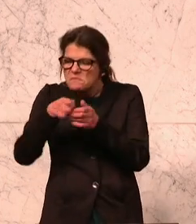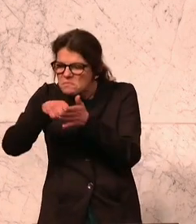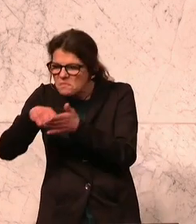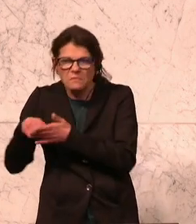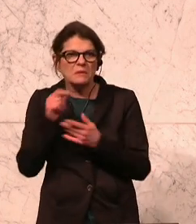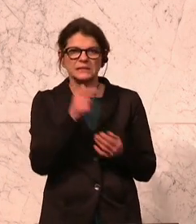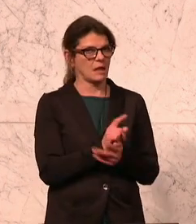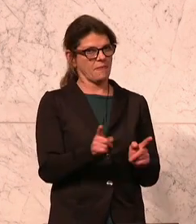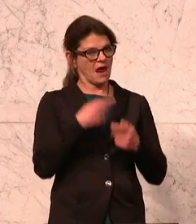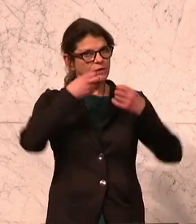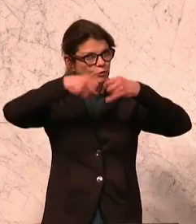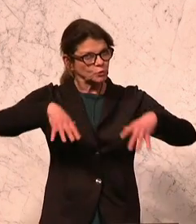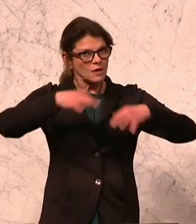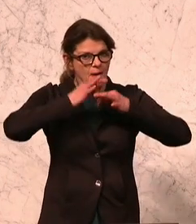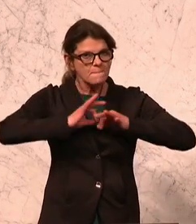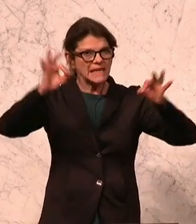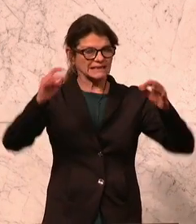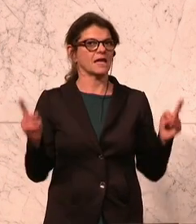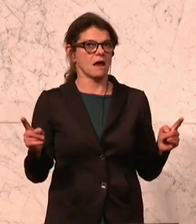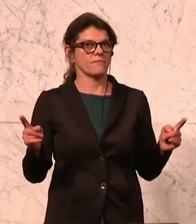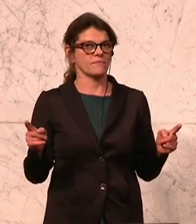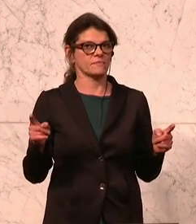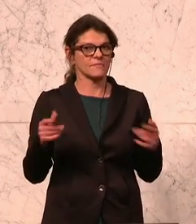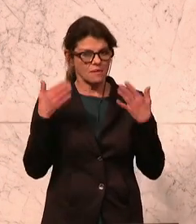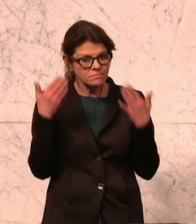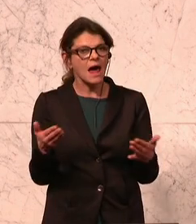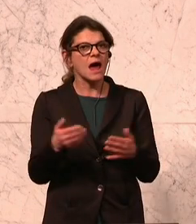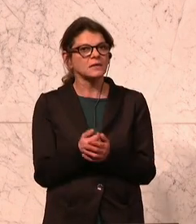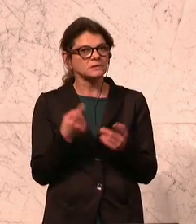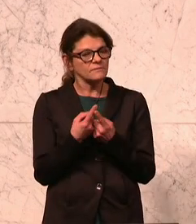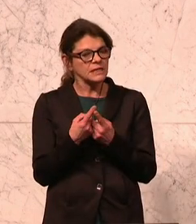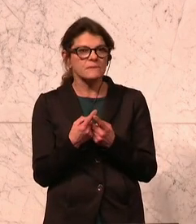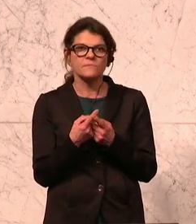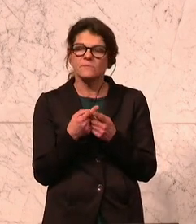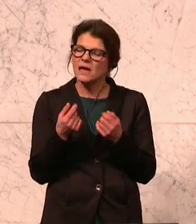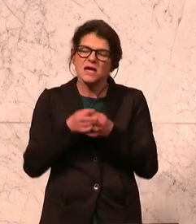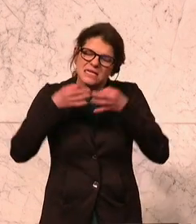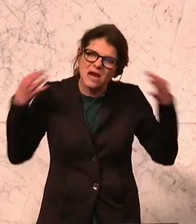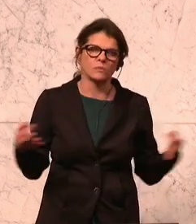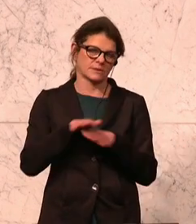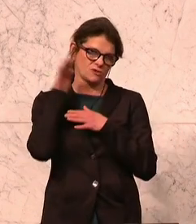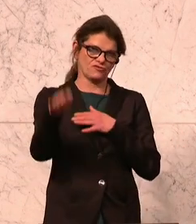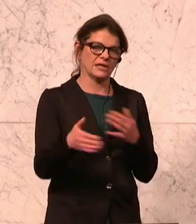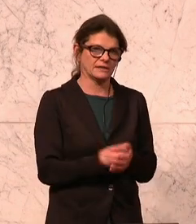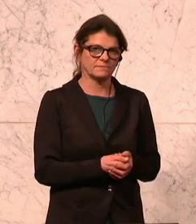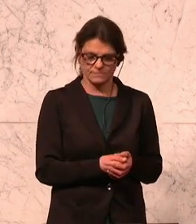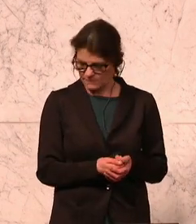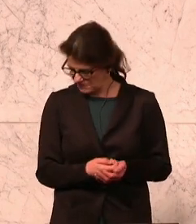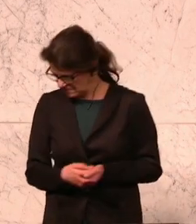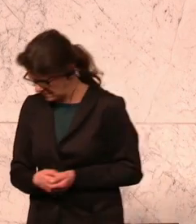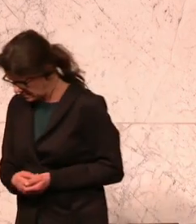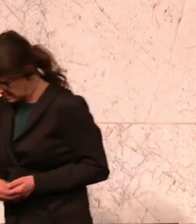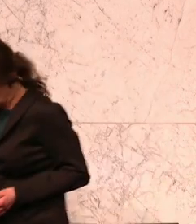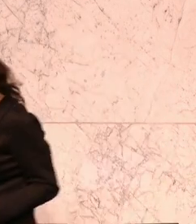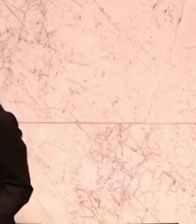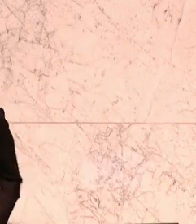wir verbessern die Strukturen dahinter. Und das ist ein riesiger Meilenstein. Mit